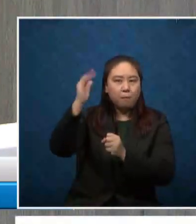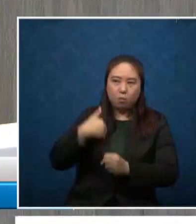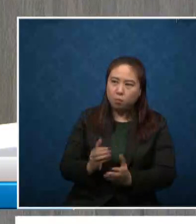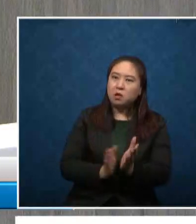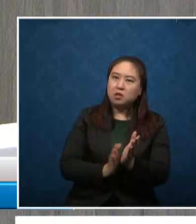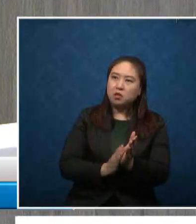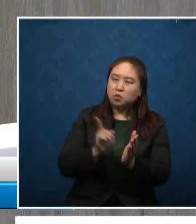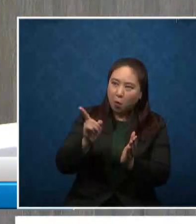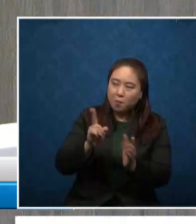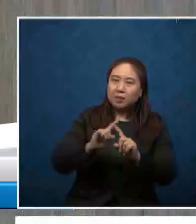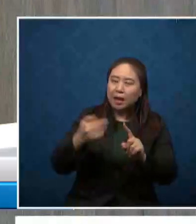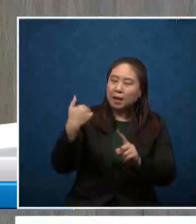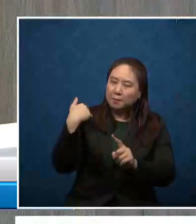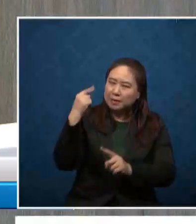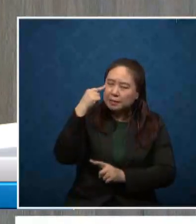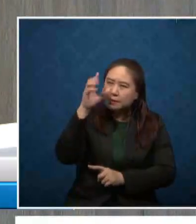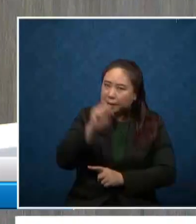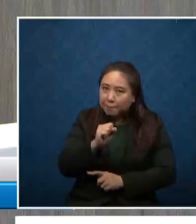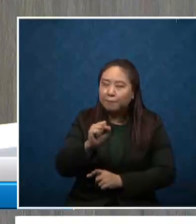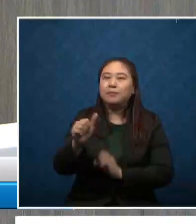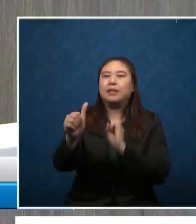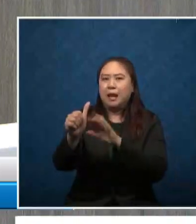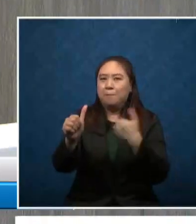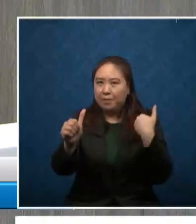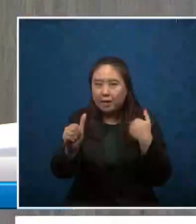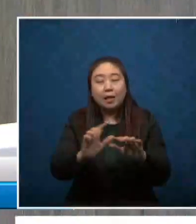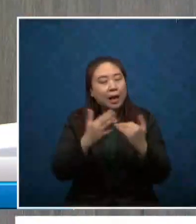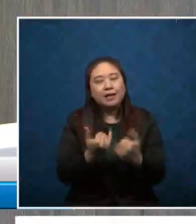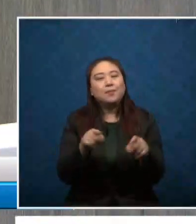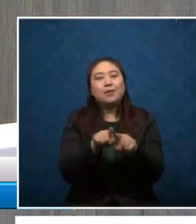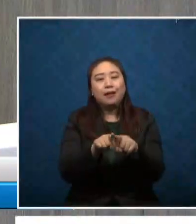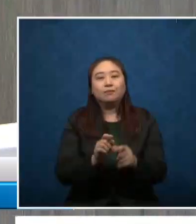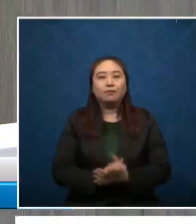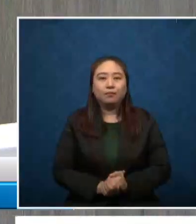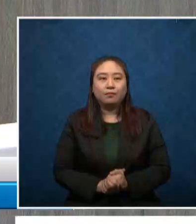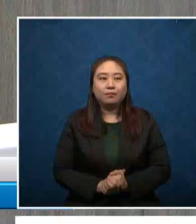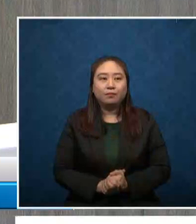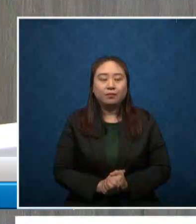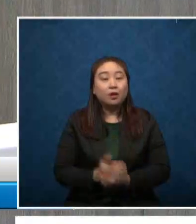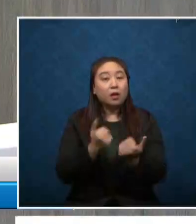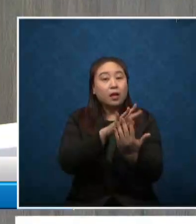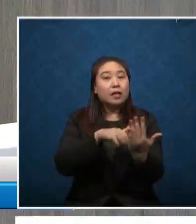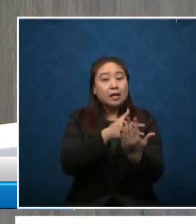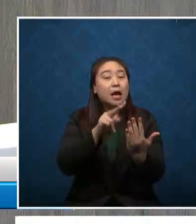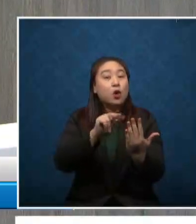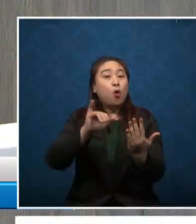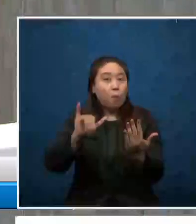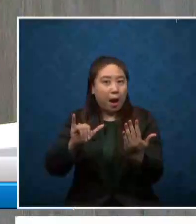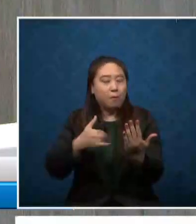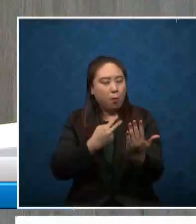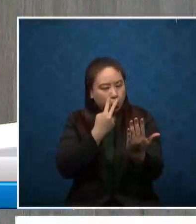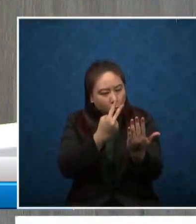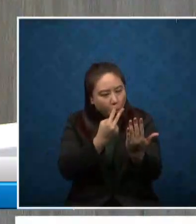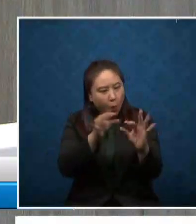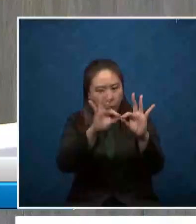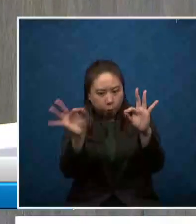ีขอสัษามแลขอสังเกตไปด้วยคราวนี้ก็เชนเดยวกันนะครับสำับเรื่องนัยยอบายผมคิดว่าเขียนได้กระชับดี